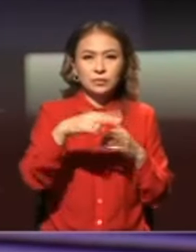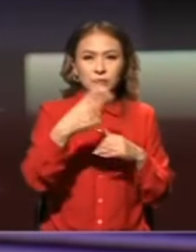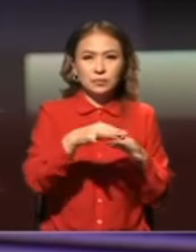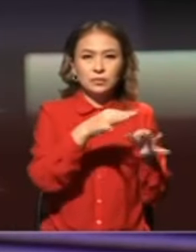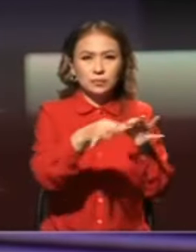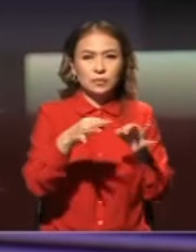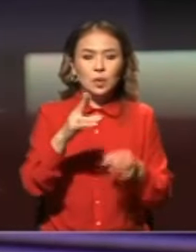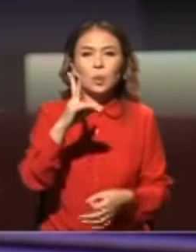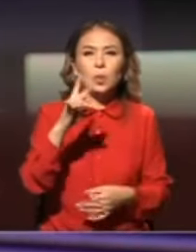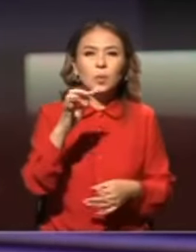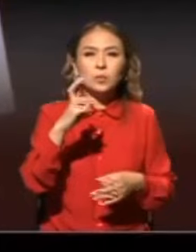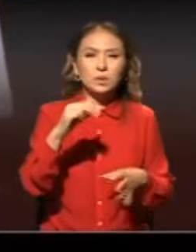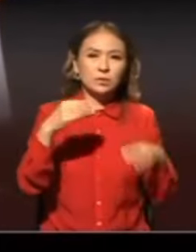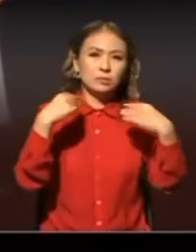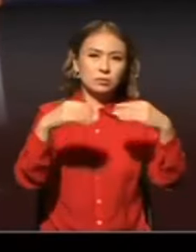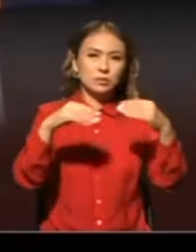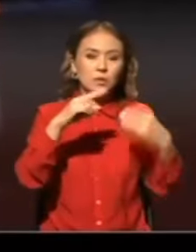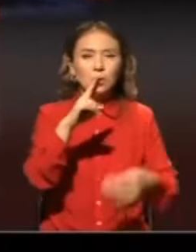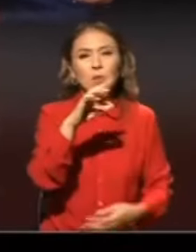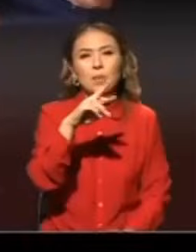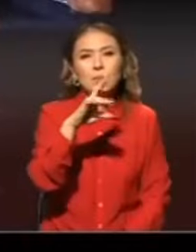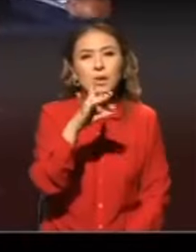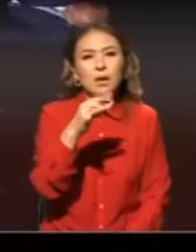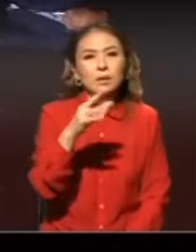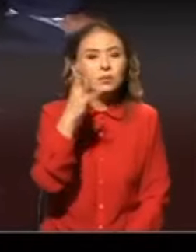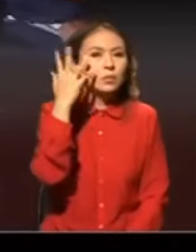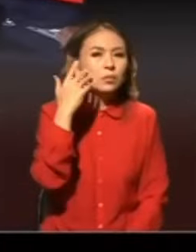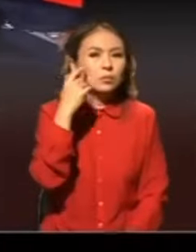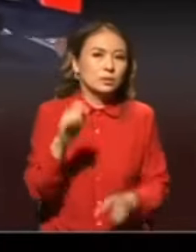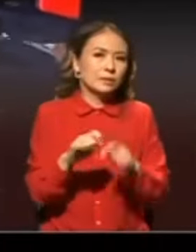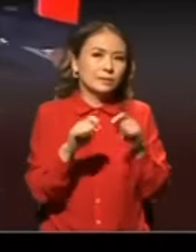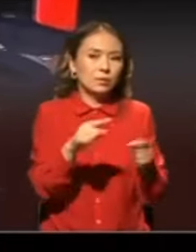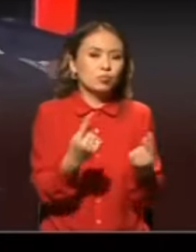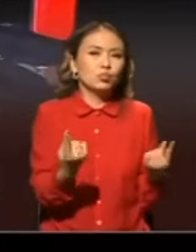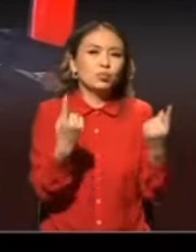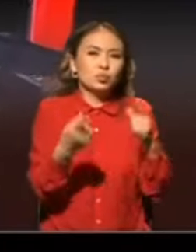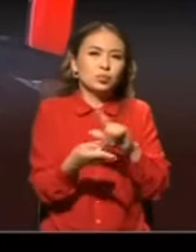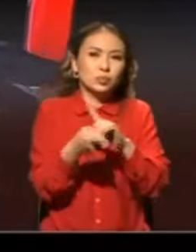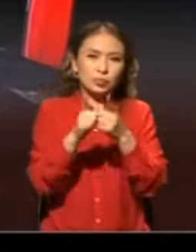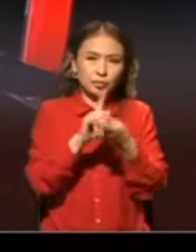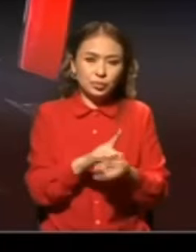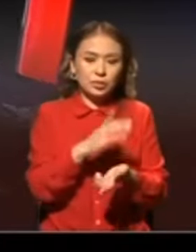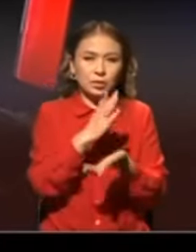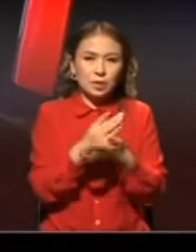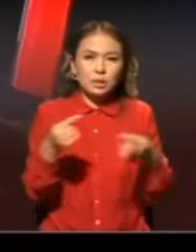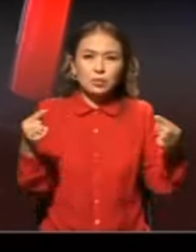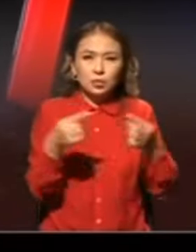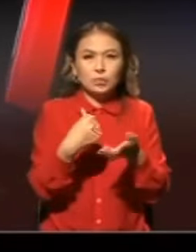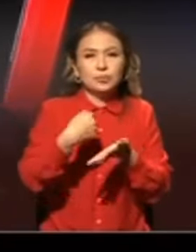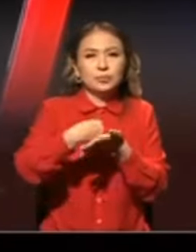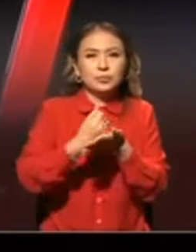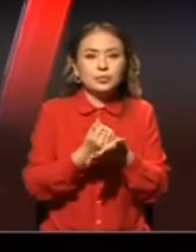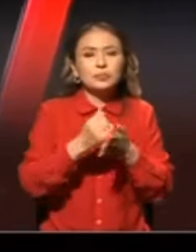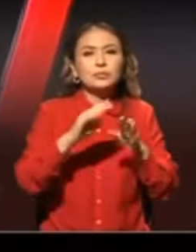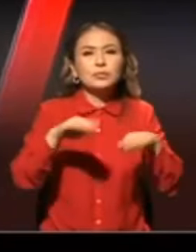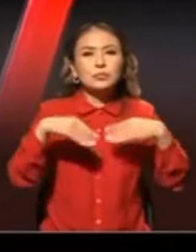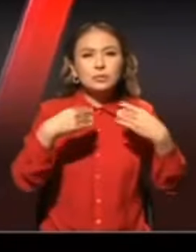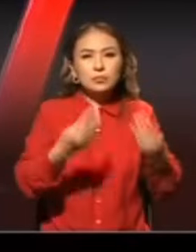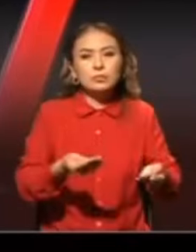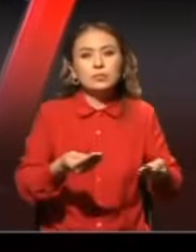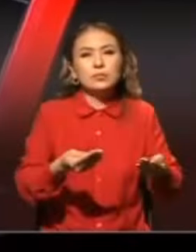жаңағы клубника өсіріп атқан. Кооперация құру арқылы олар ірленеді және де олар белгілі бір өткізу